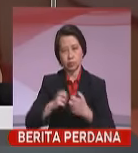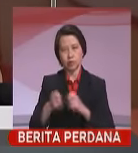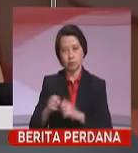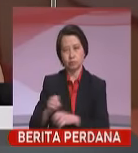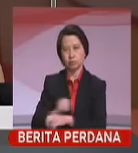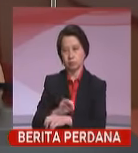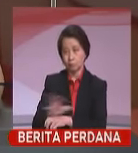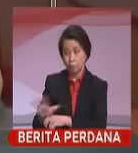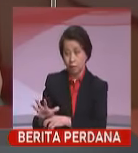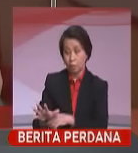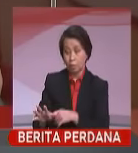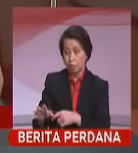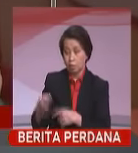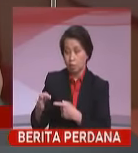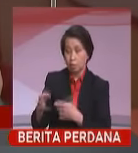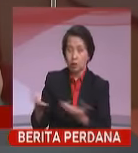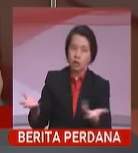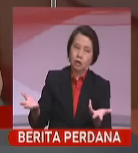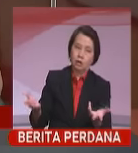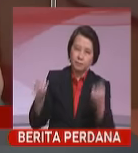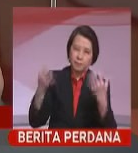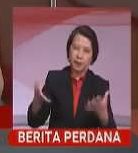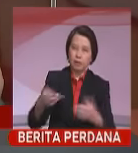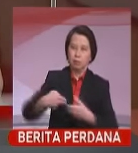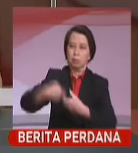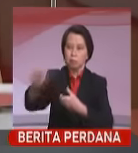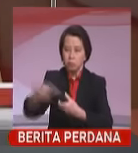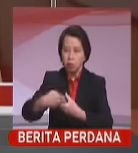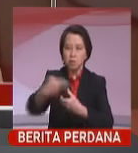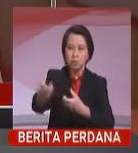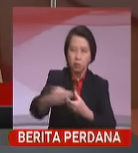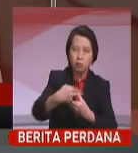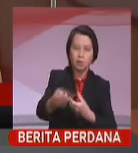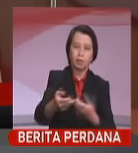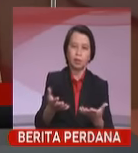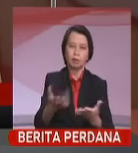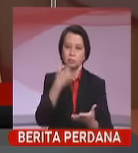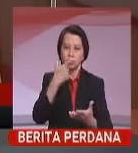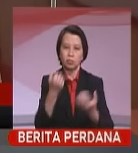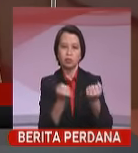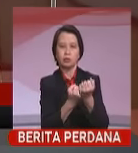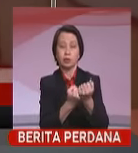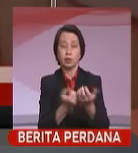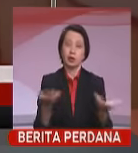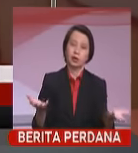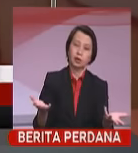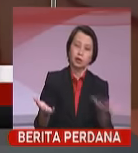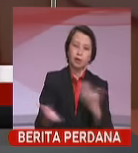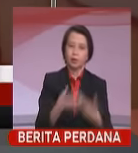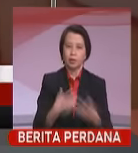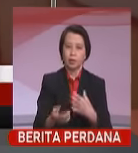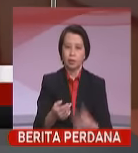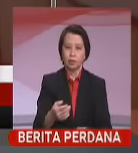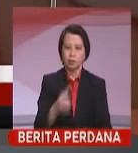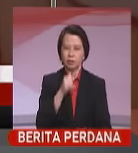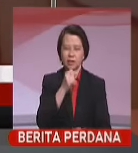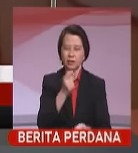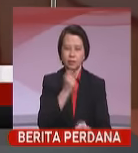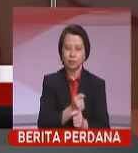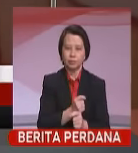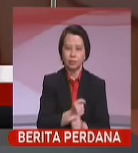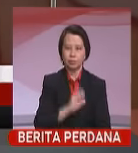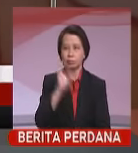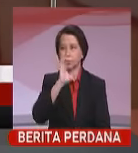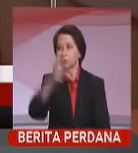memang banyak yang tarik diri tu, mana kita tak orang kata apa, orang kata tak ada tempat dah nak